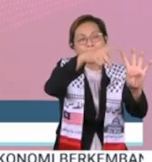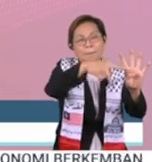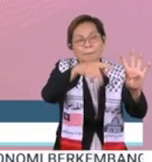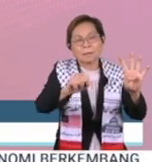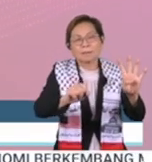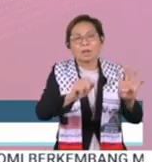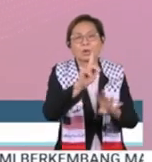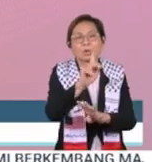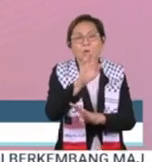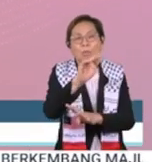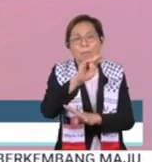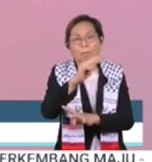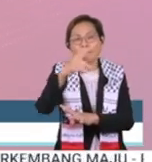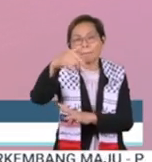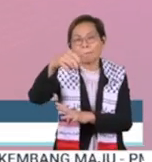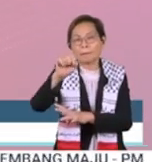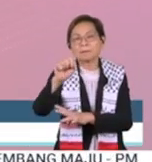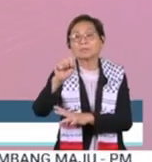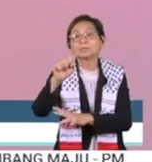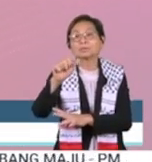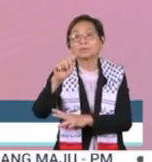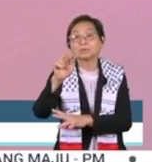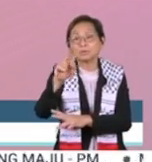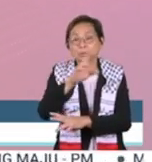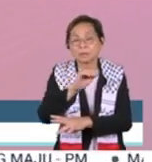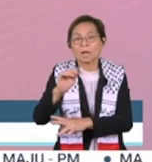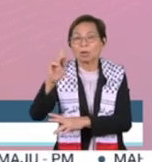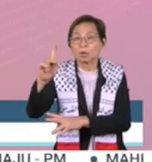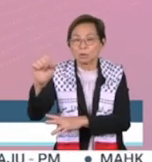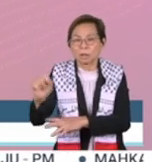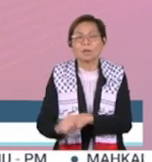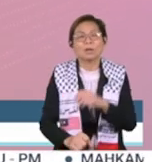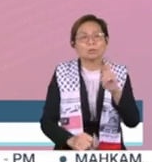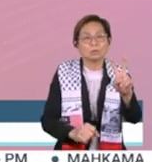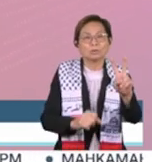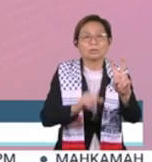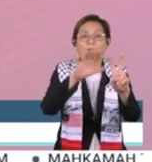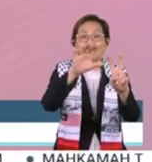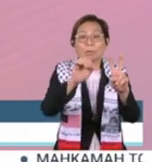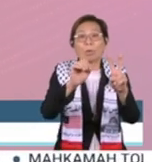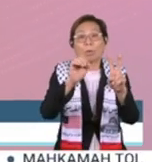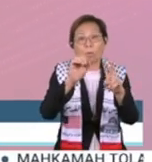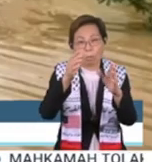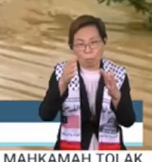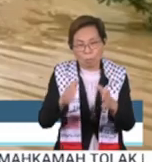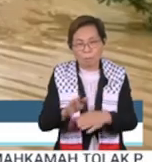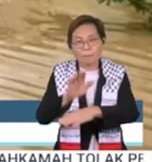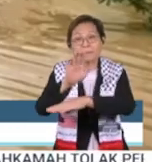PPS daerah Kubang Pasu dan Kota Star berbanding 256 orang tengah hari tadi.